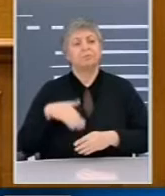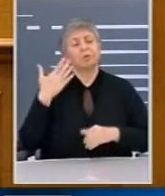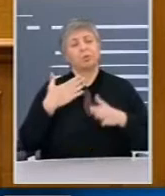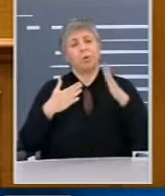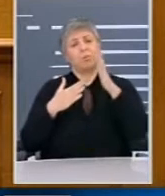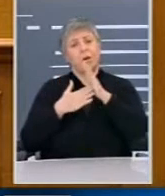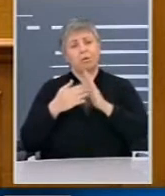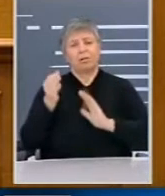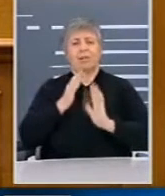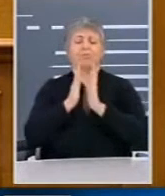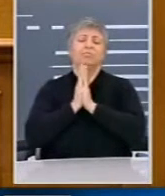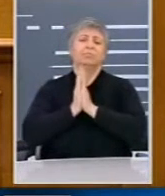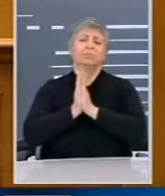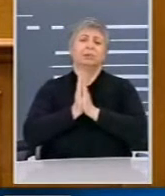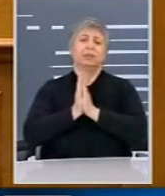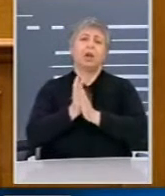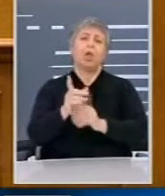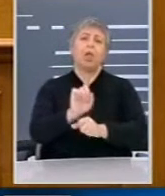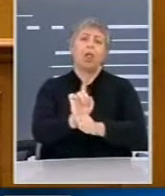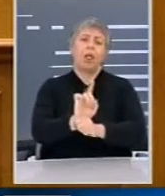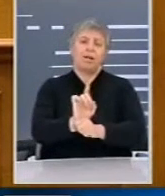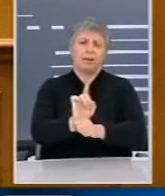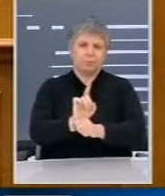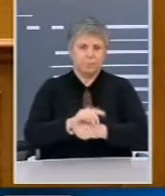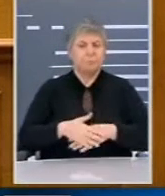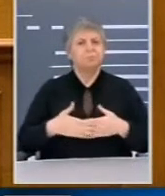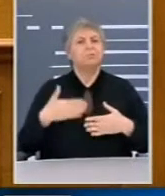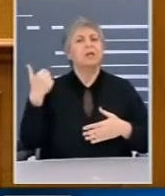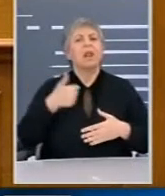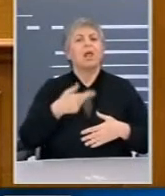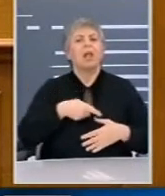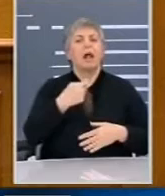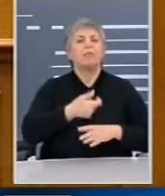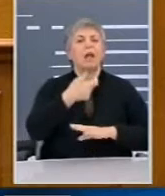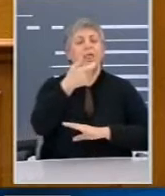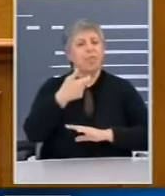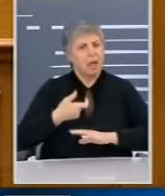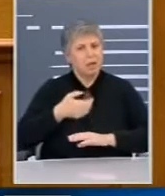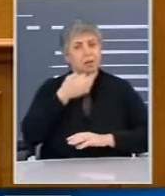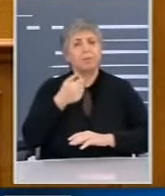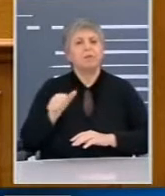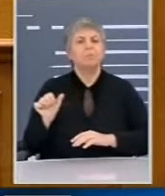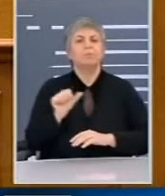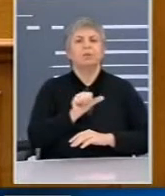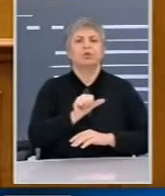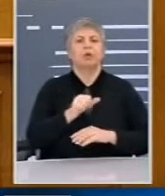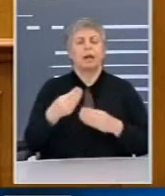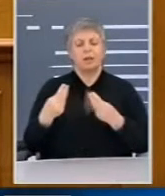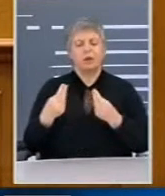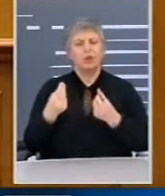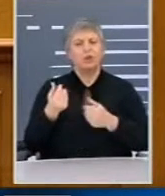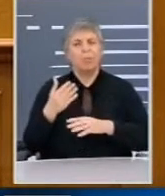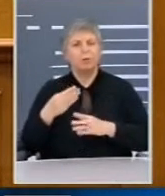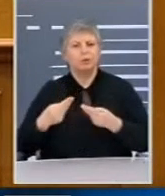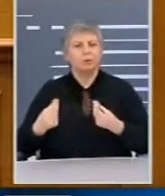λεπτό ακριβώς. Μου φτάνει, κύριε Πρόεδρε. Θεωρήθηκαν ασφαλή με κόλπο. Ότι την ίδια